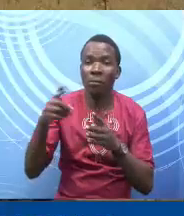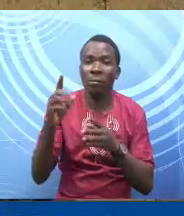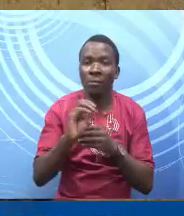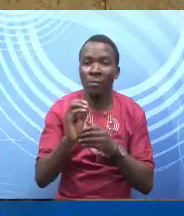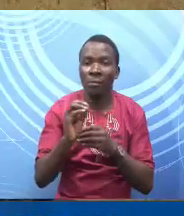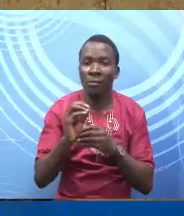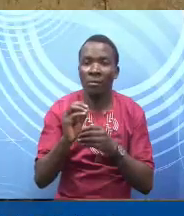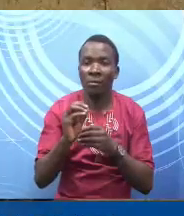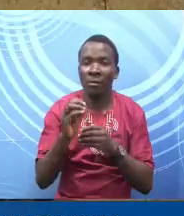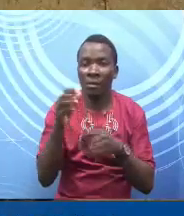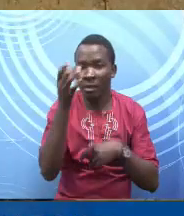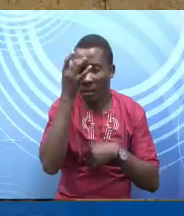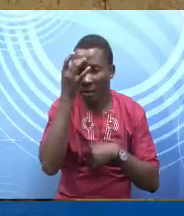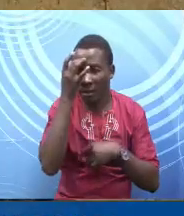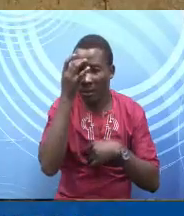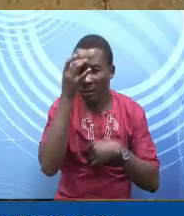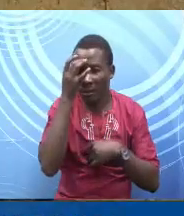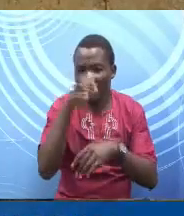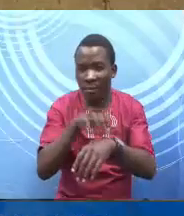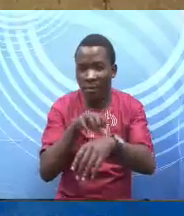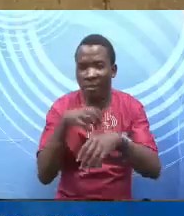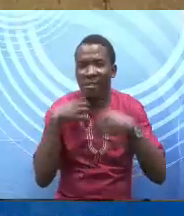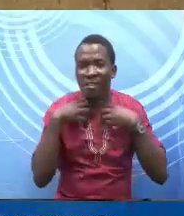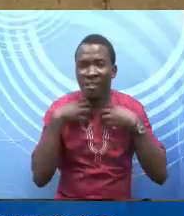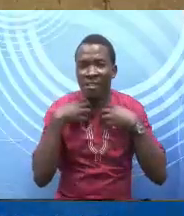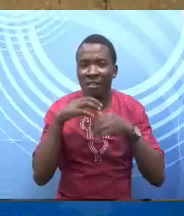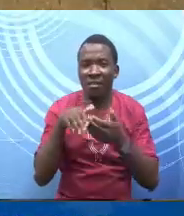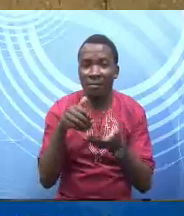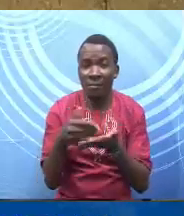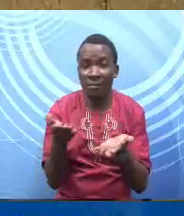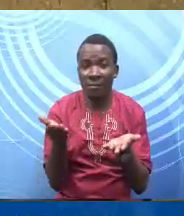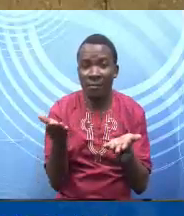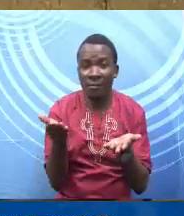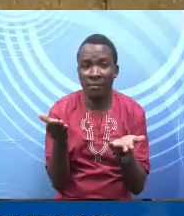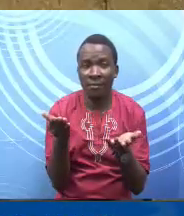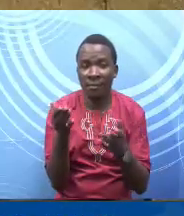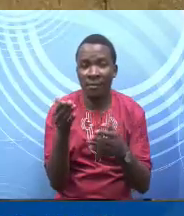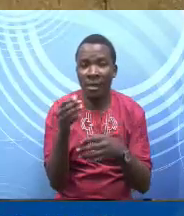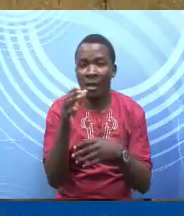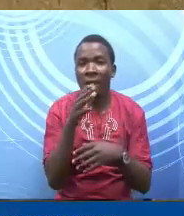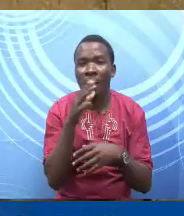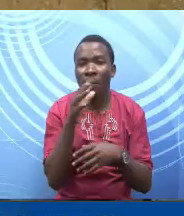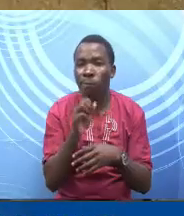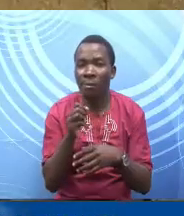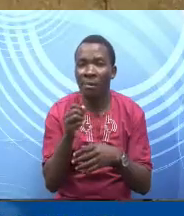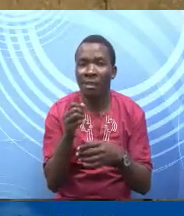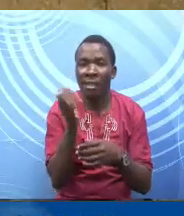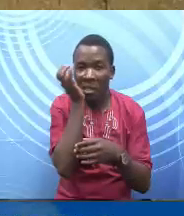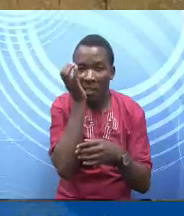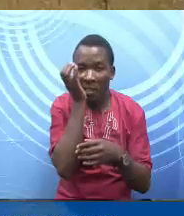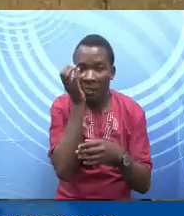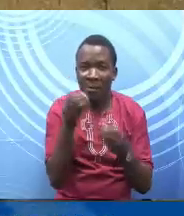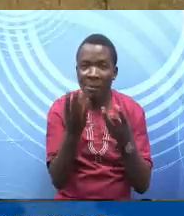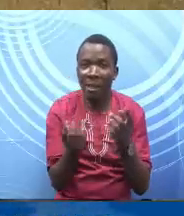arwaye kuribwa mu magufwa hose ese mukecuru ubwo ibishyimbo barimo gutanga ntibishya